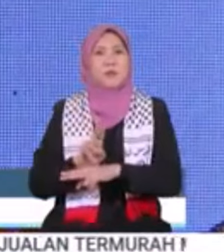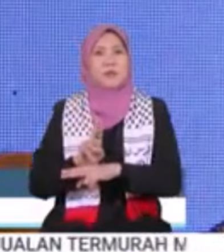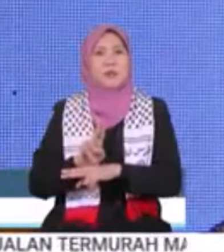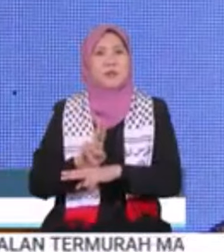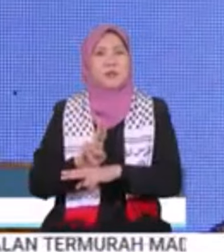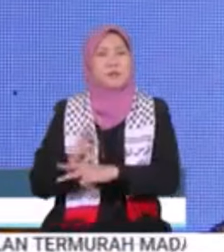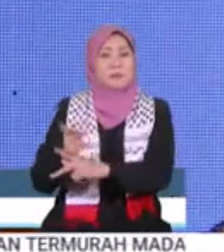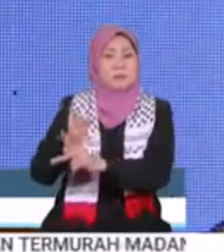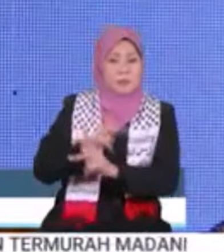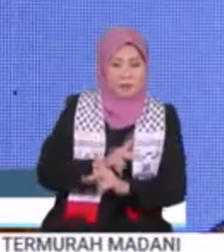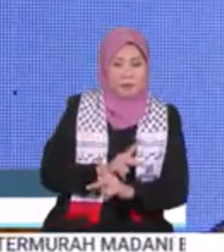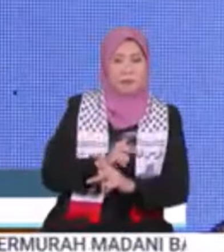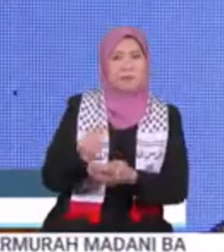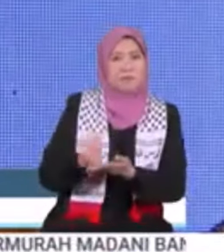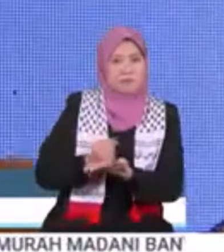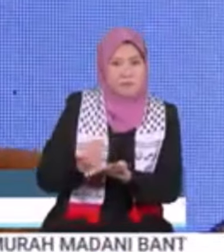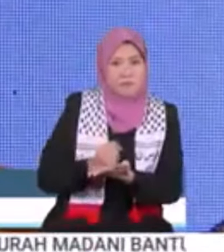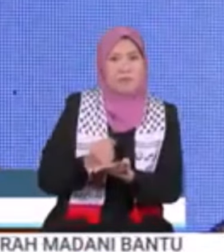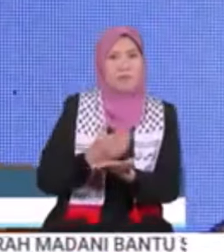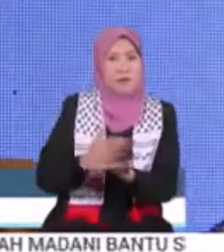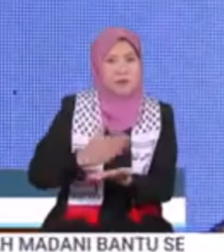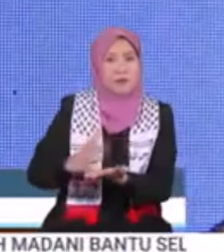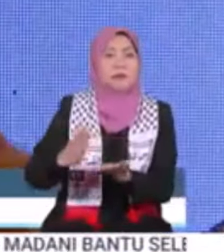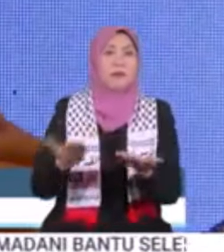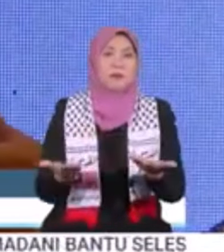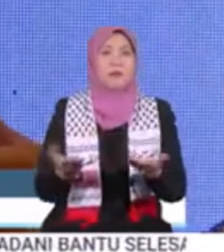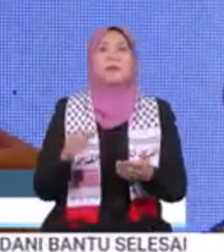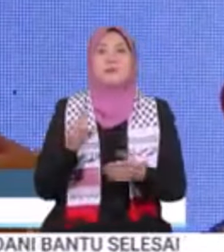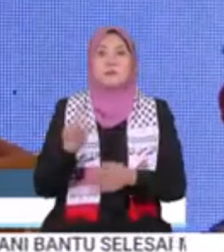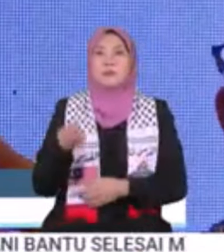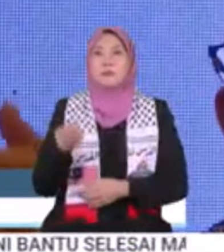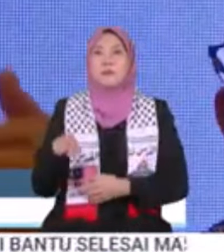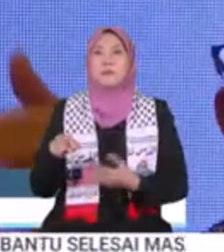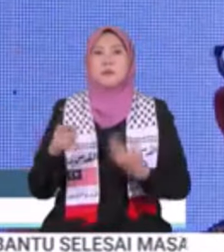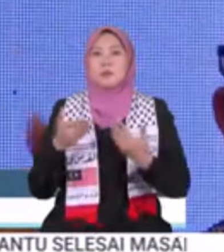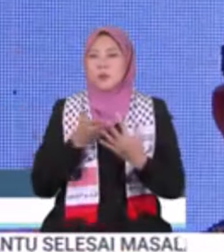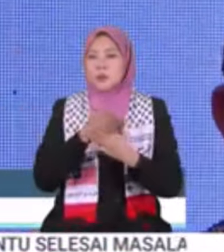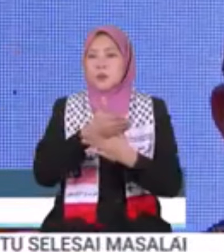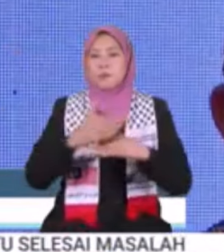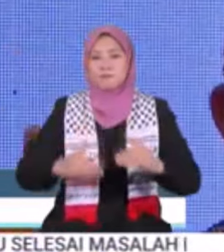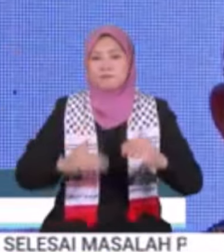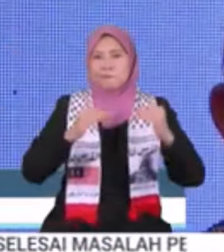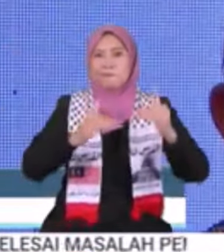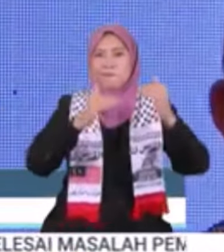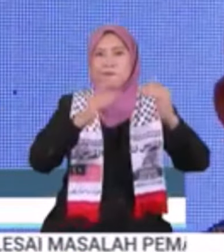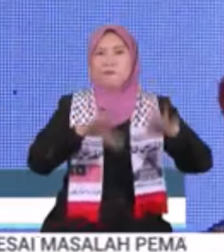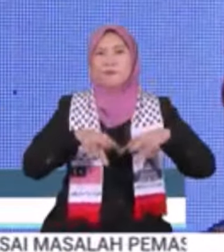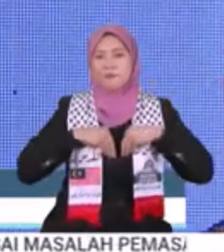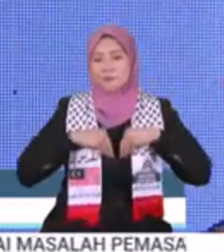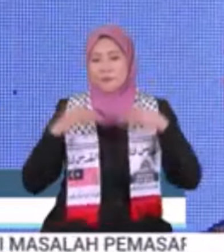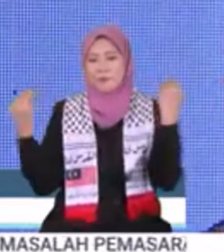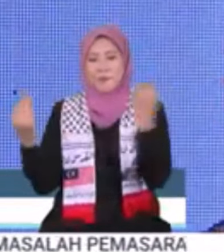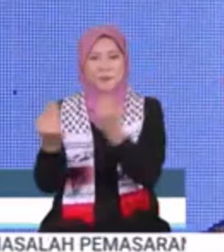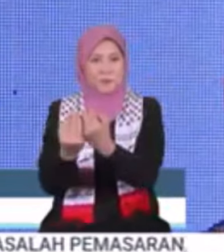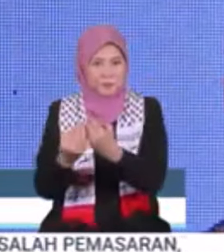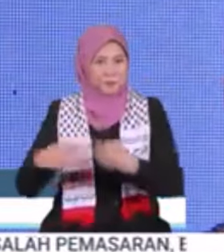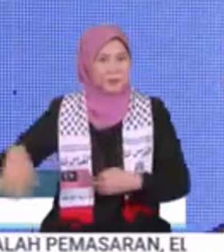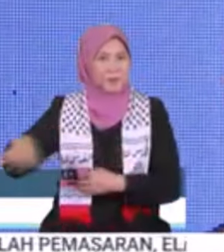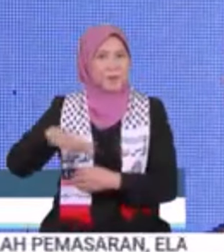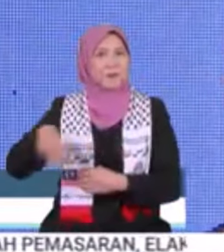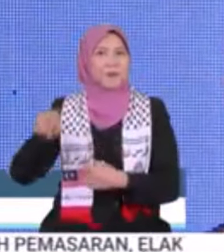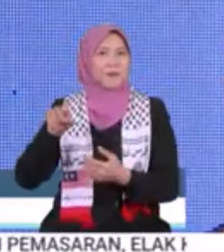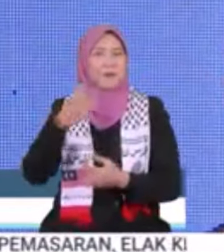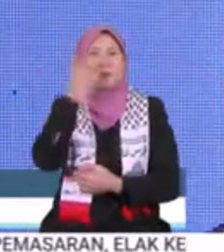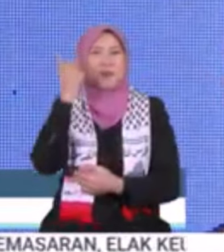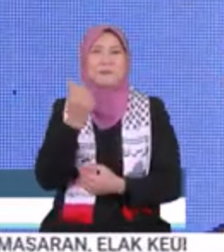pembiayaan mungkin insya-allah sebab kita tahu benda ni perlu Mun melalui fasa fasa penerimaan oleh masyarakat